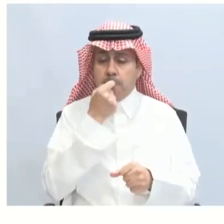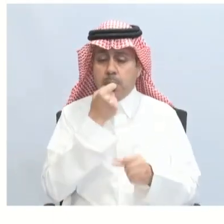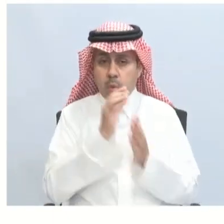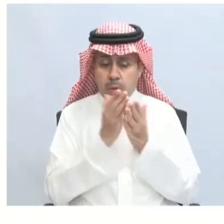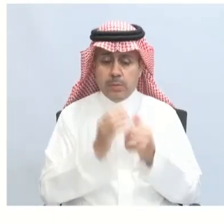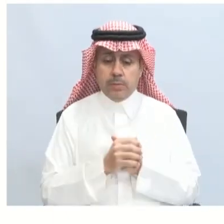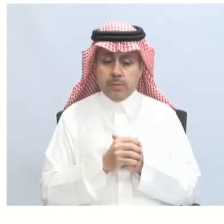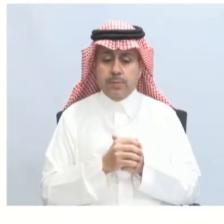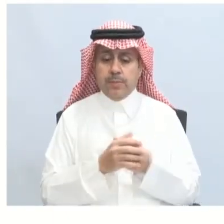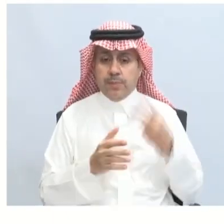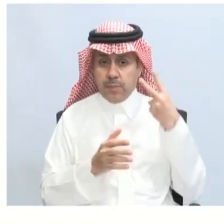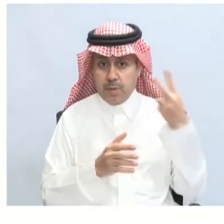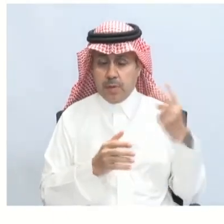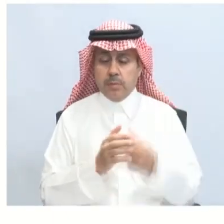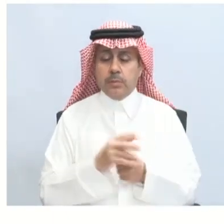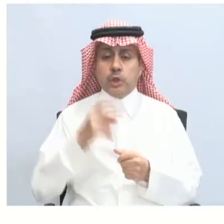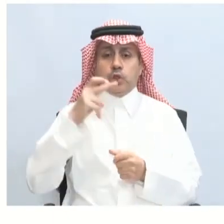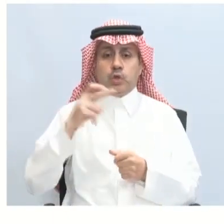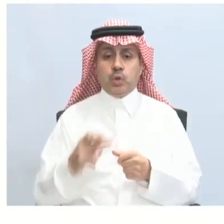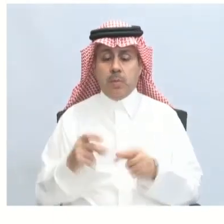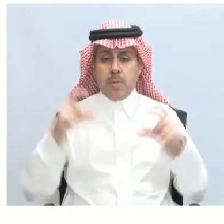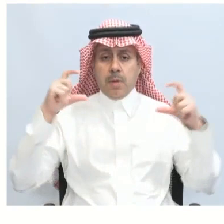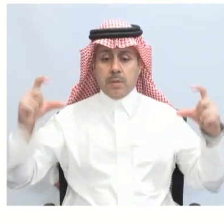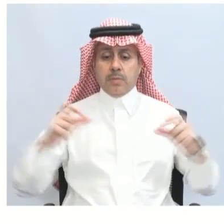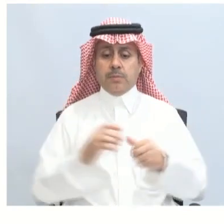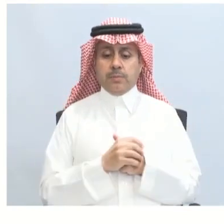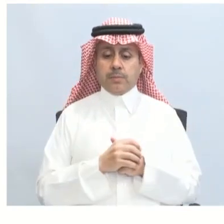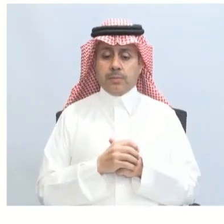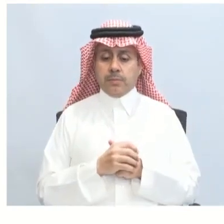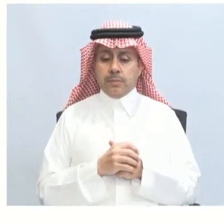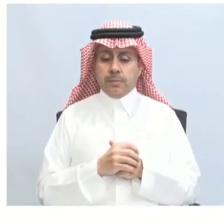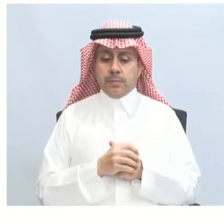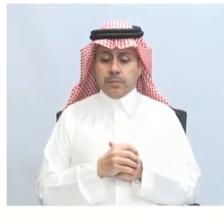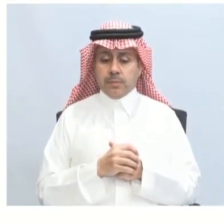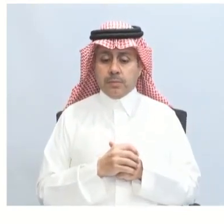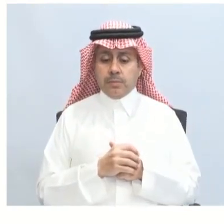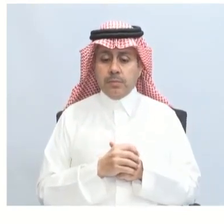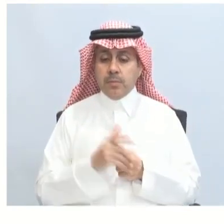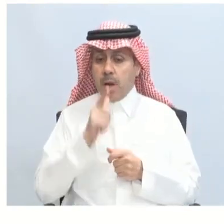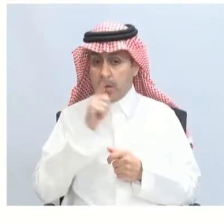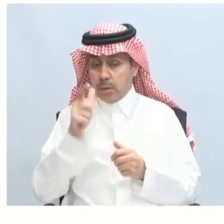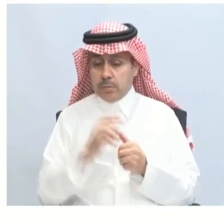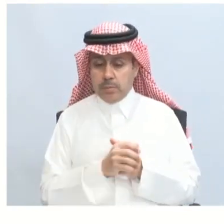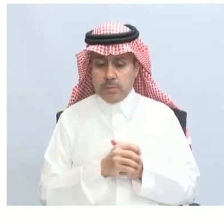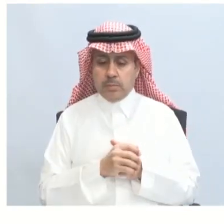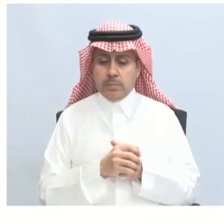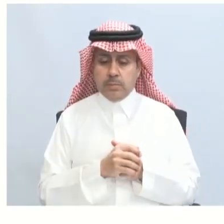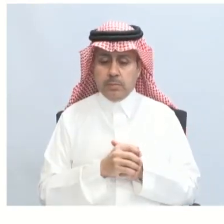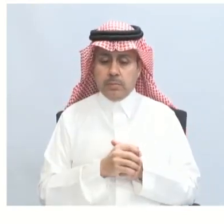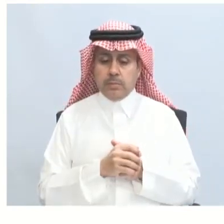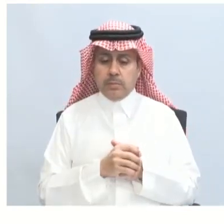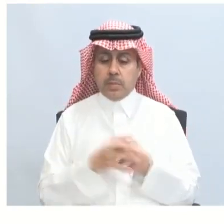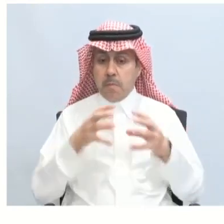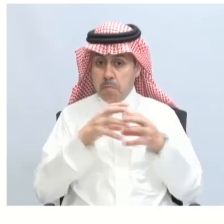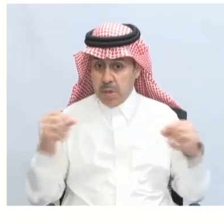ايضا من الاسئله اختر الاجابه الصحيحه من بين الاقواس العباره الاولى قال الله تعالى اتل ما احي اليك من الكتاب